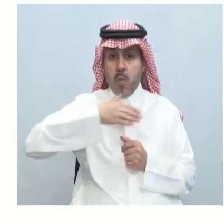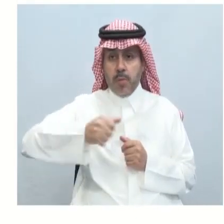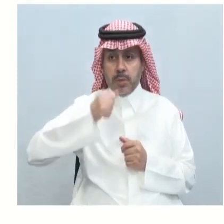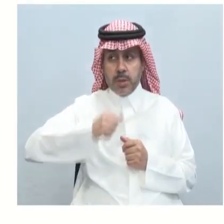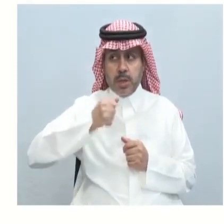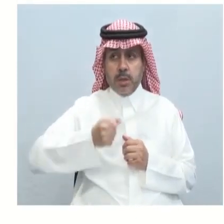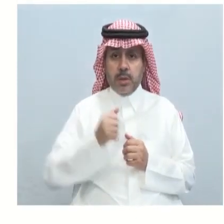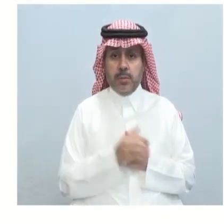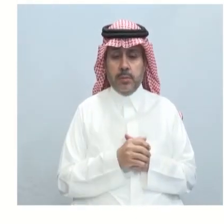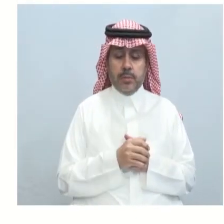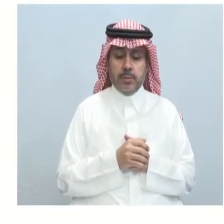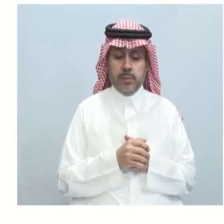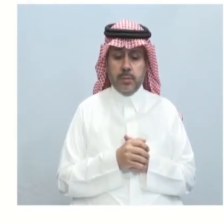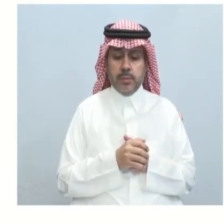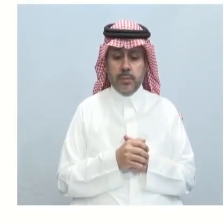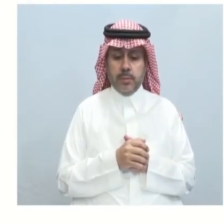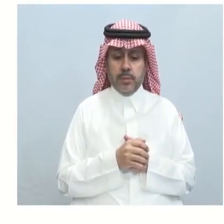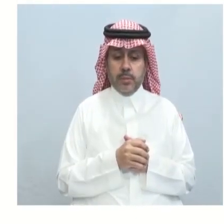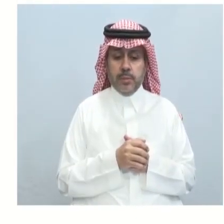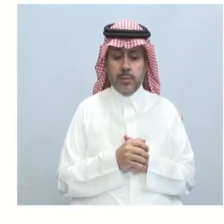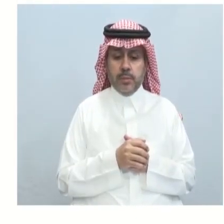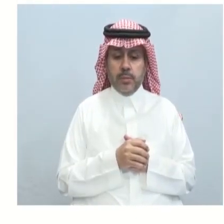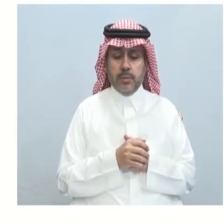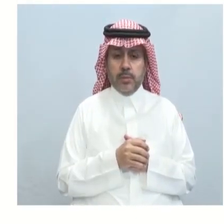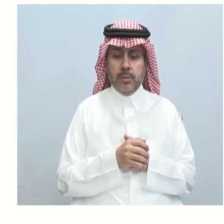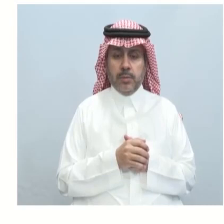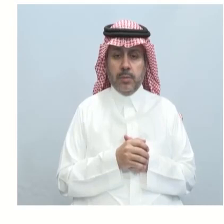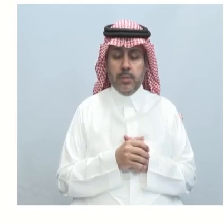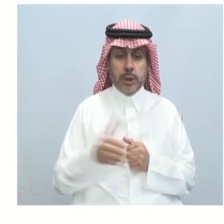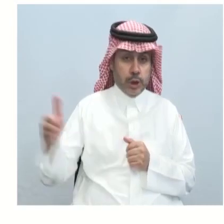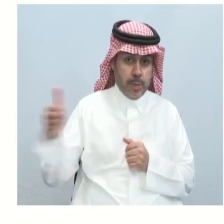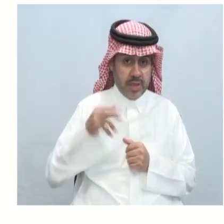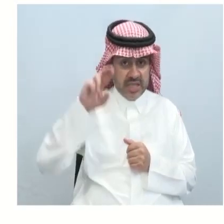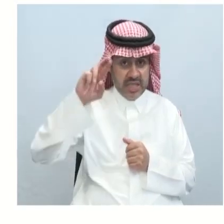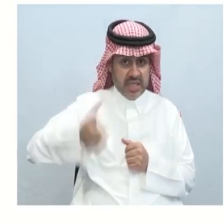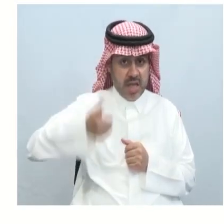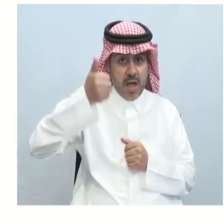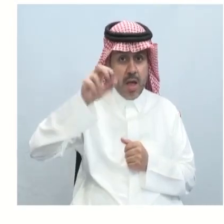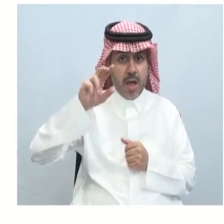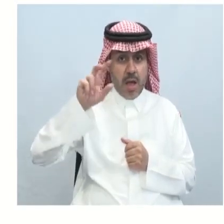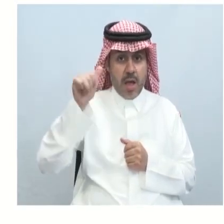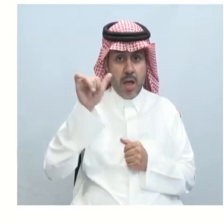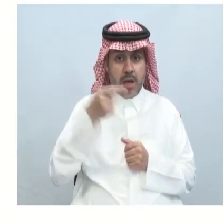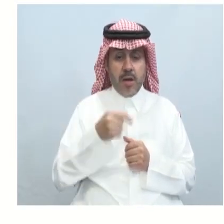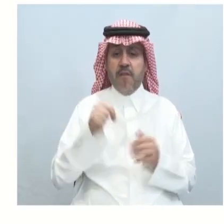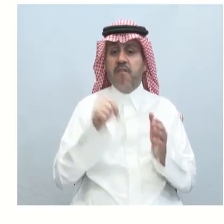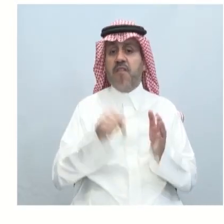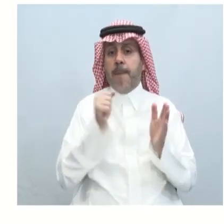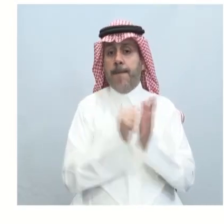صلى الله عليه وسلم زائرا في منزلنا